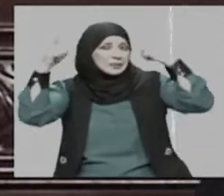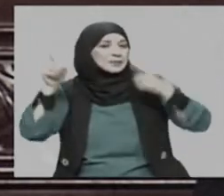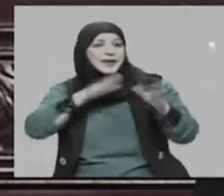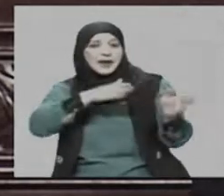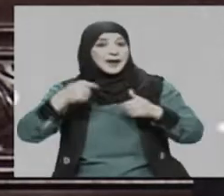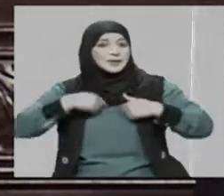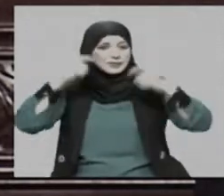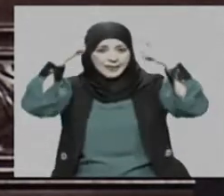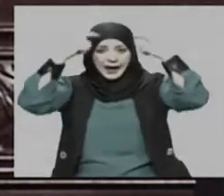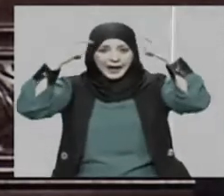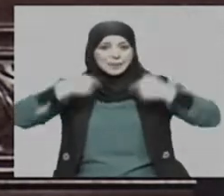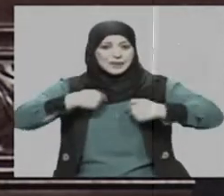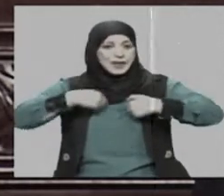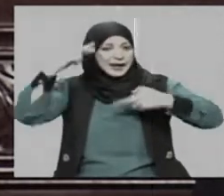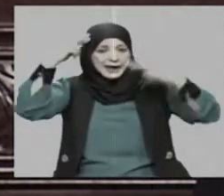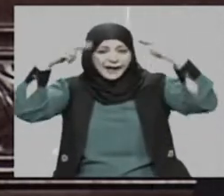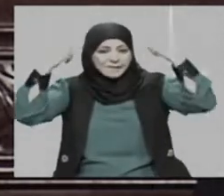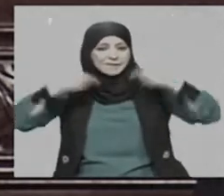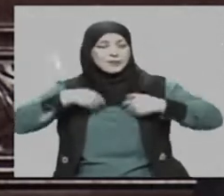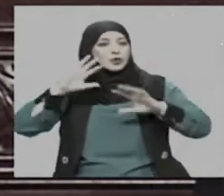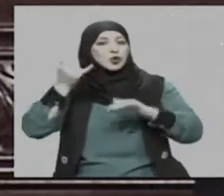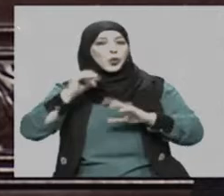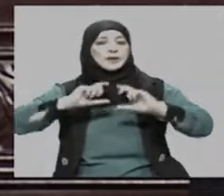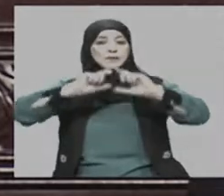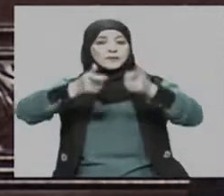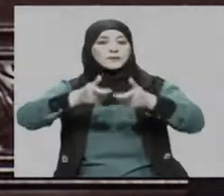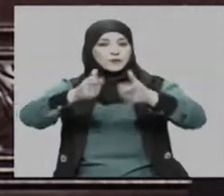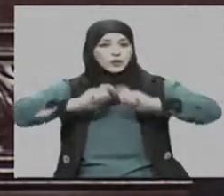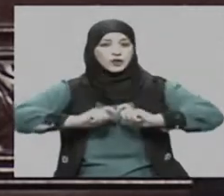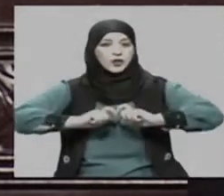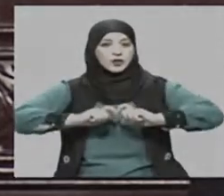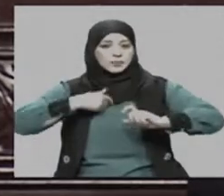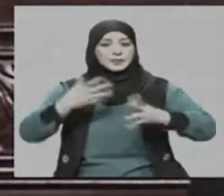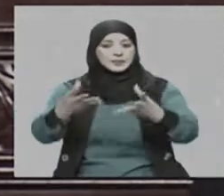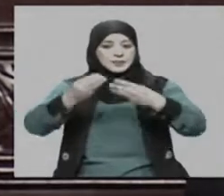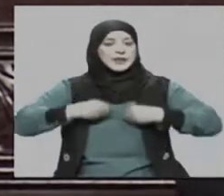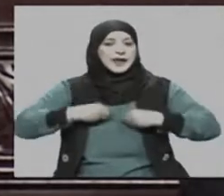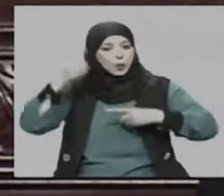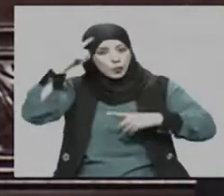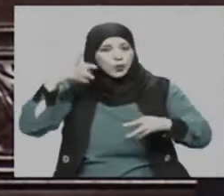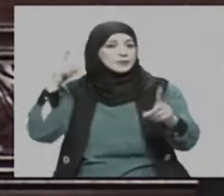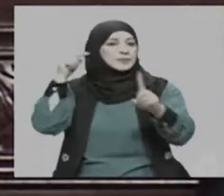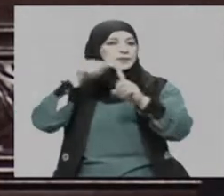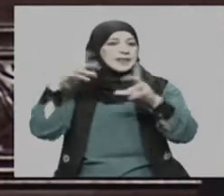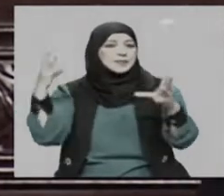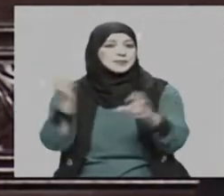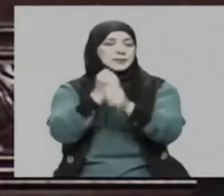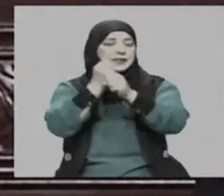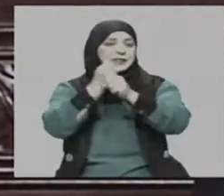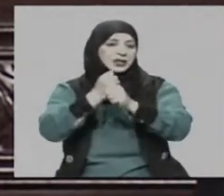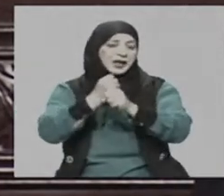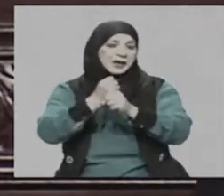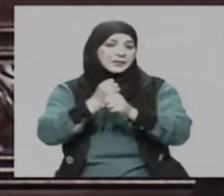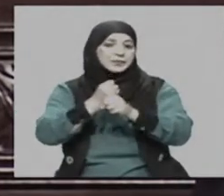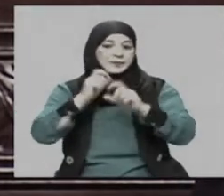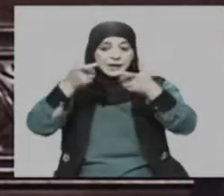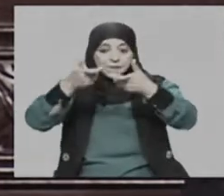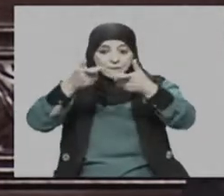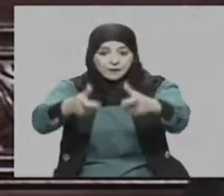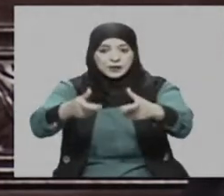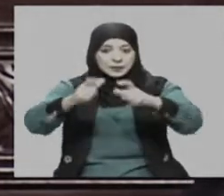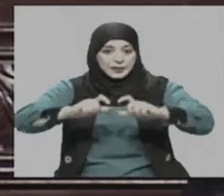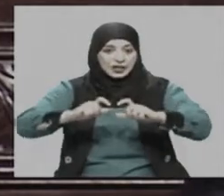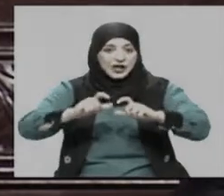لتونس يلزم كان جات الفرصة ناخذ من اجل تحقيق الحلمة هذه جات الفرصة ما